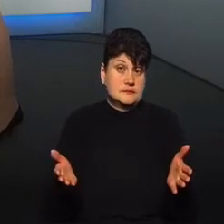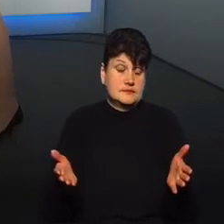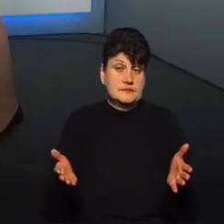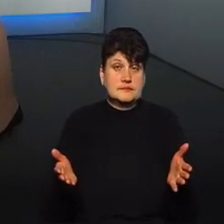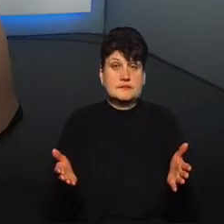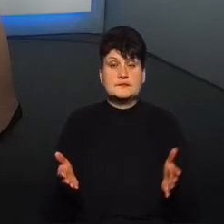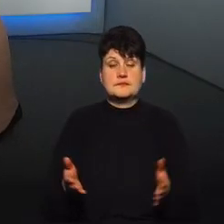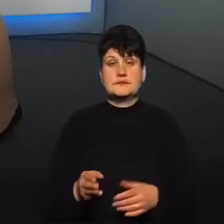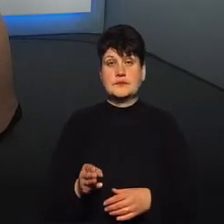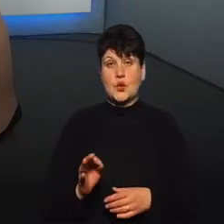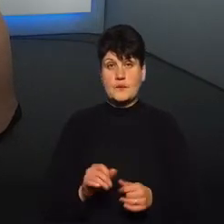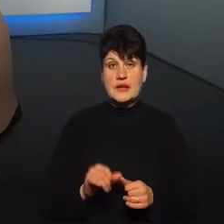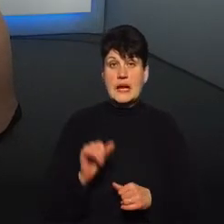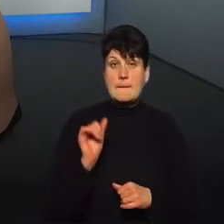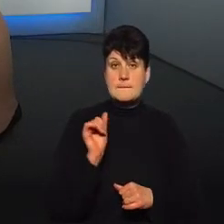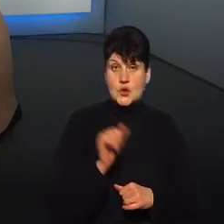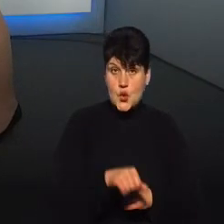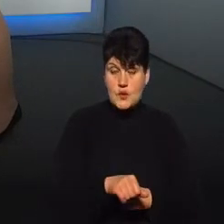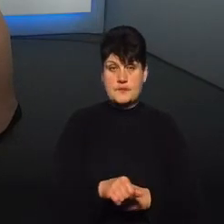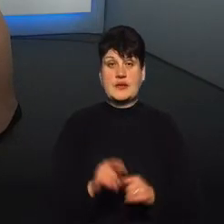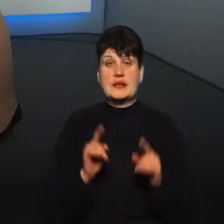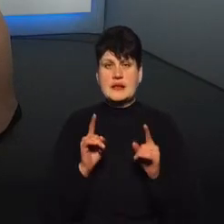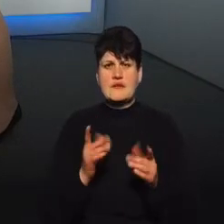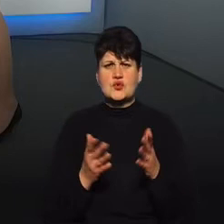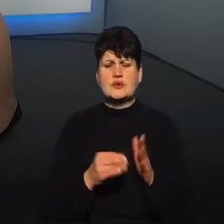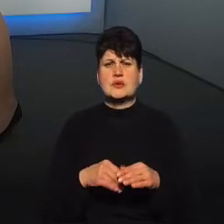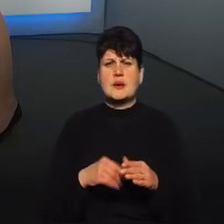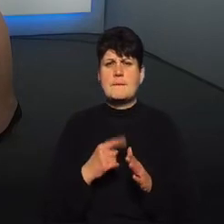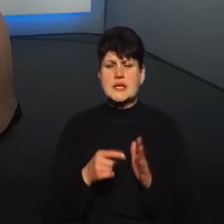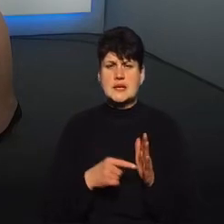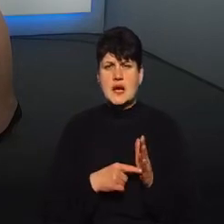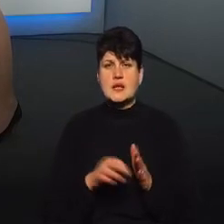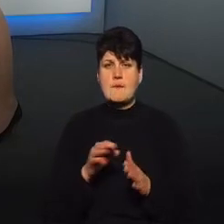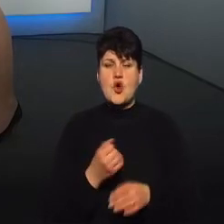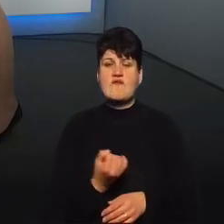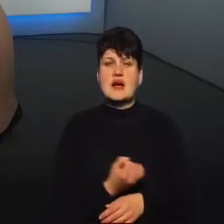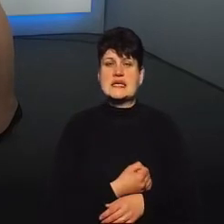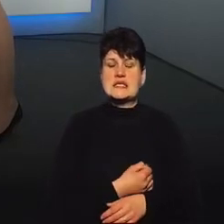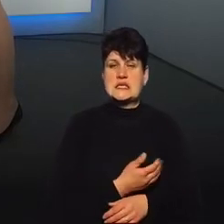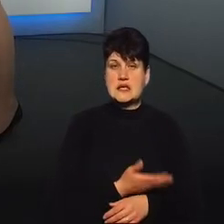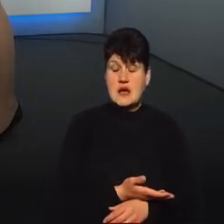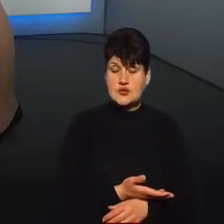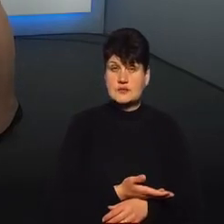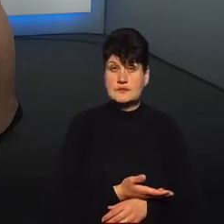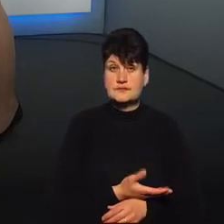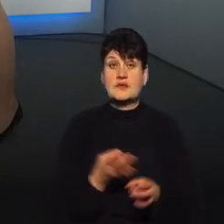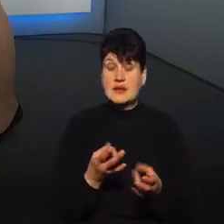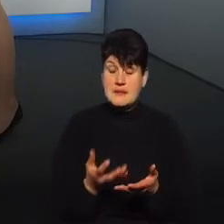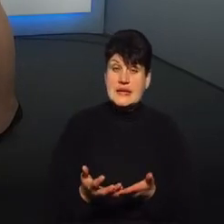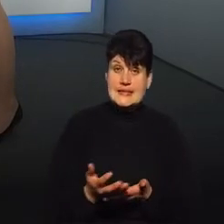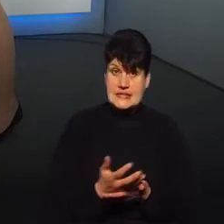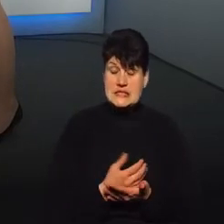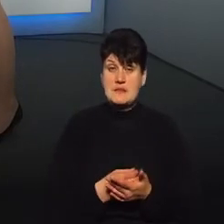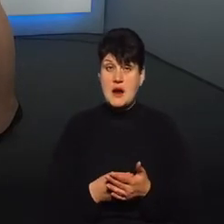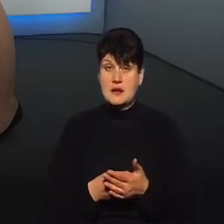крім того, навіть якщо ставити питання про вакцинацію, і треба ж зібрати певний анамнез. Є